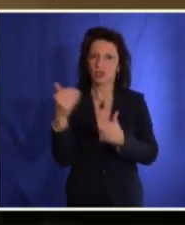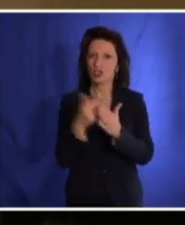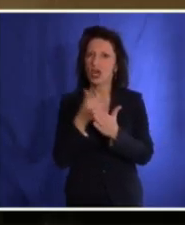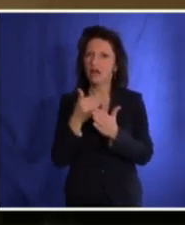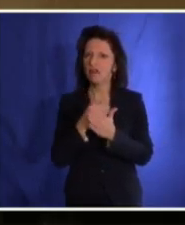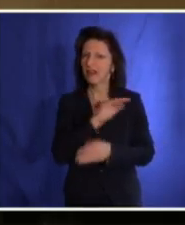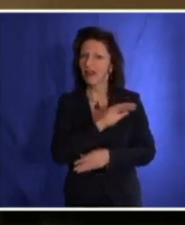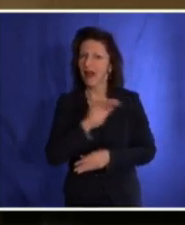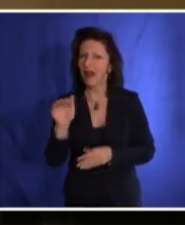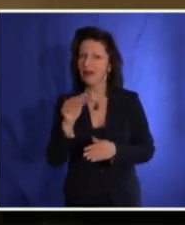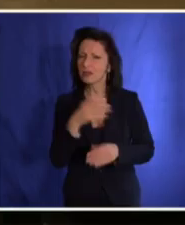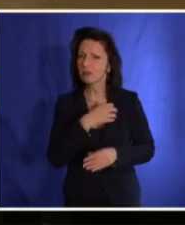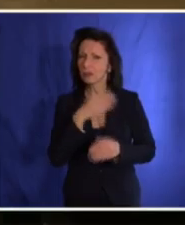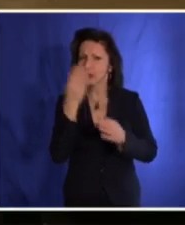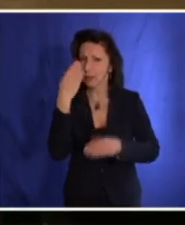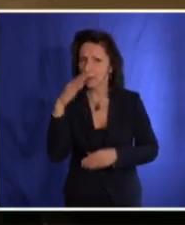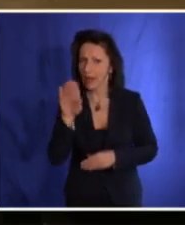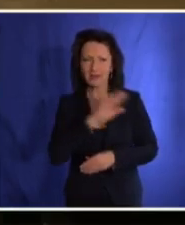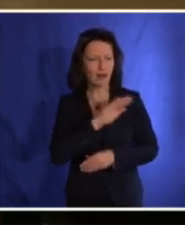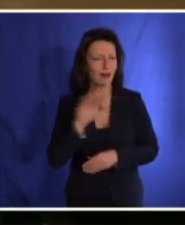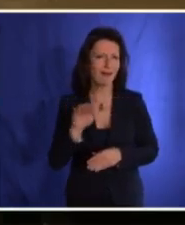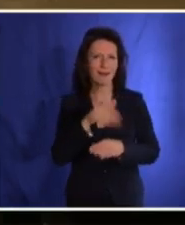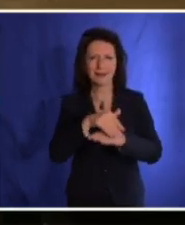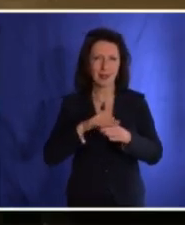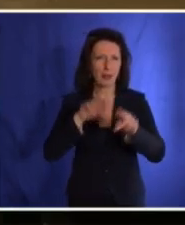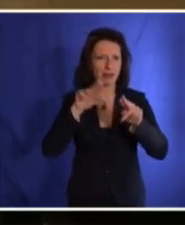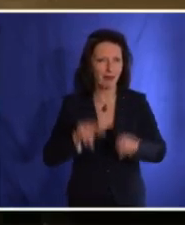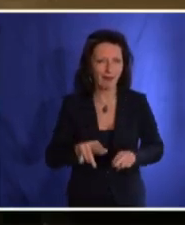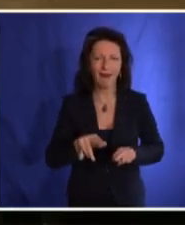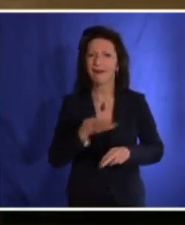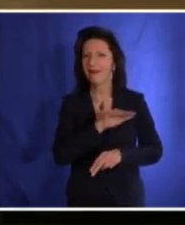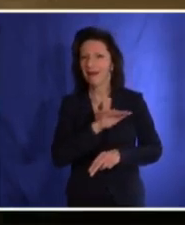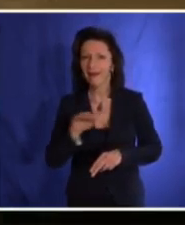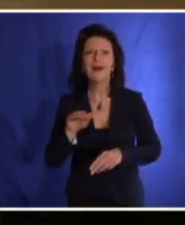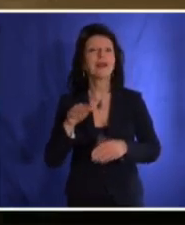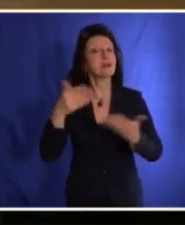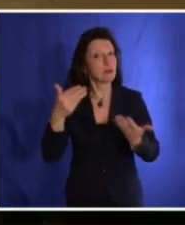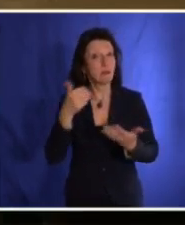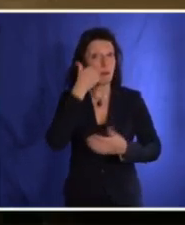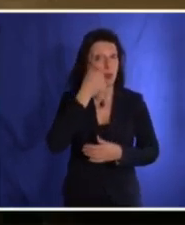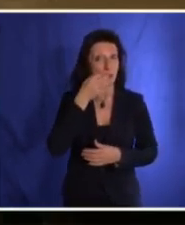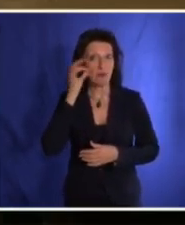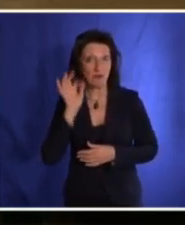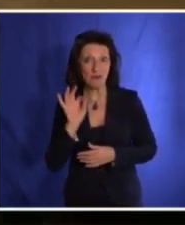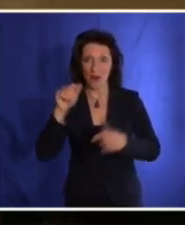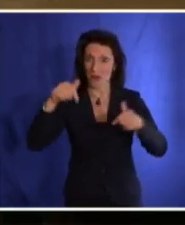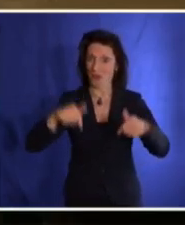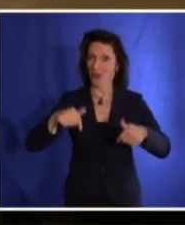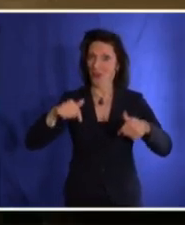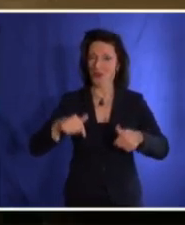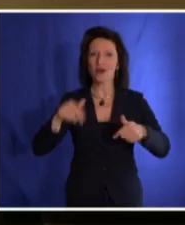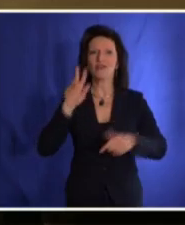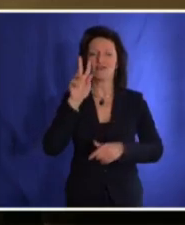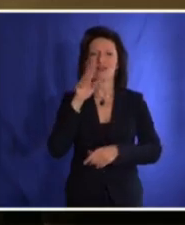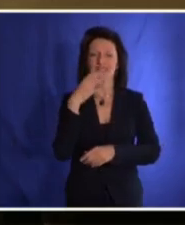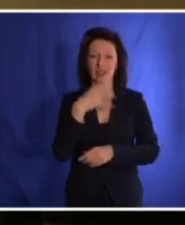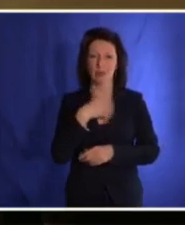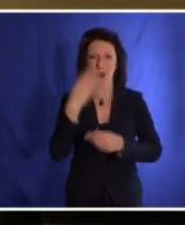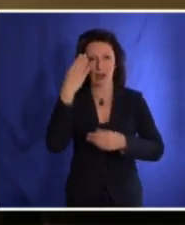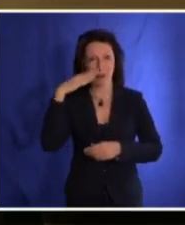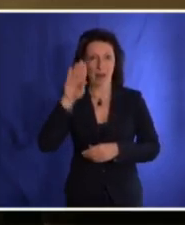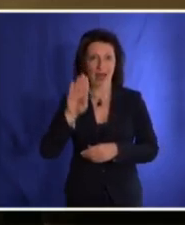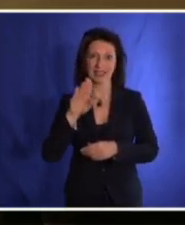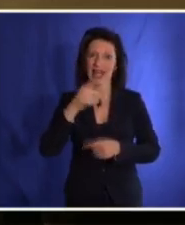alle Bürgermeisterinnen und Bürgermeister, für alle Gemeinderätinnen und Gemeinderäte hier im Saal begrüße ich unseren Vizebürgermeister aus der